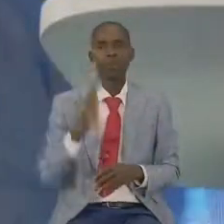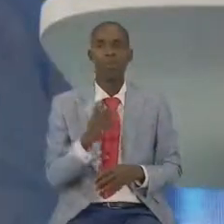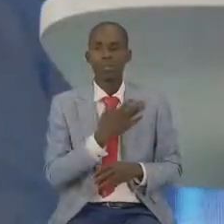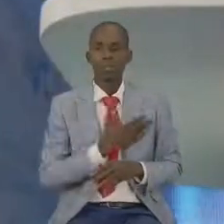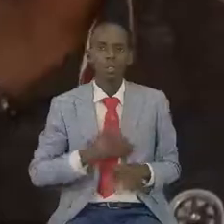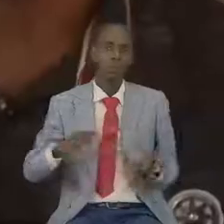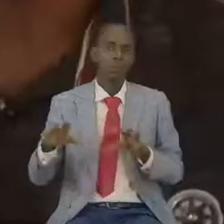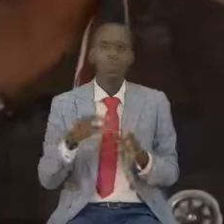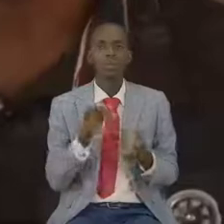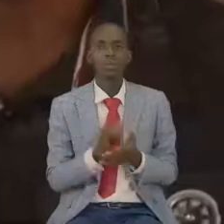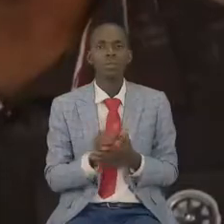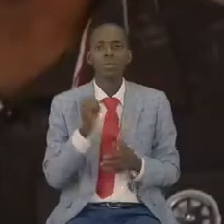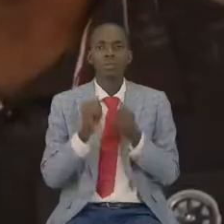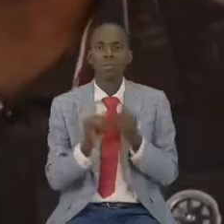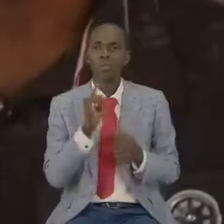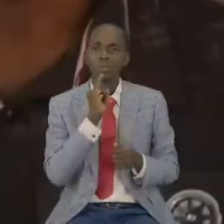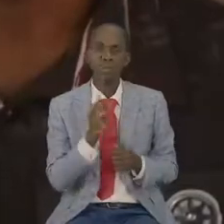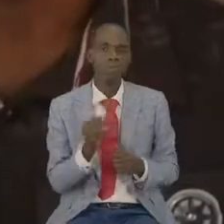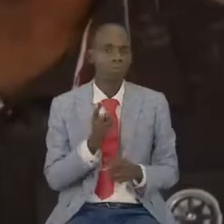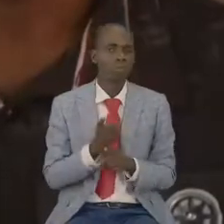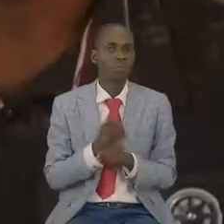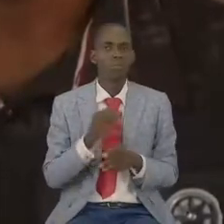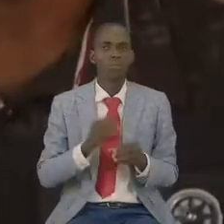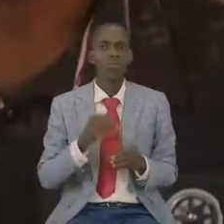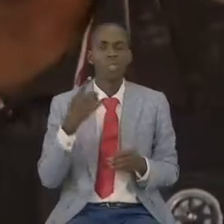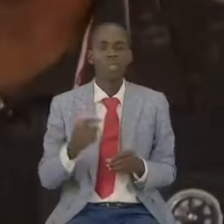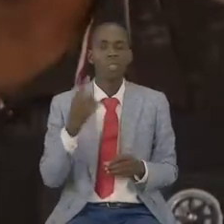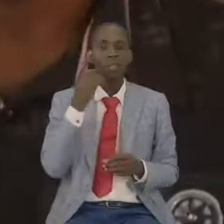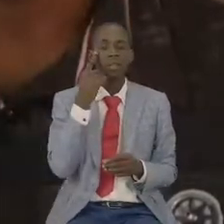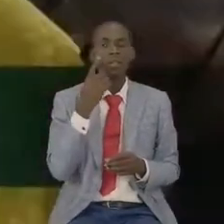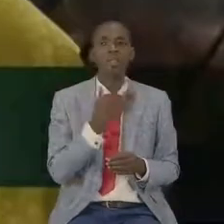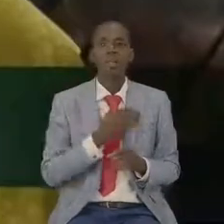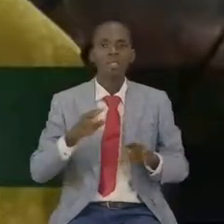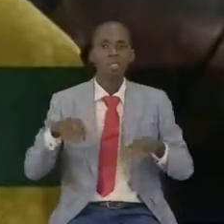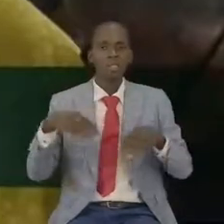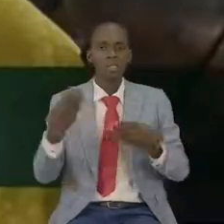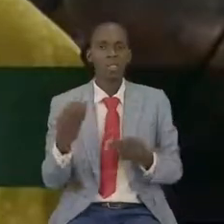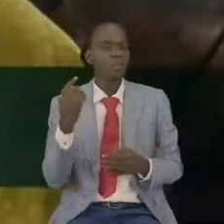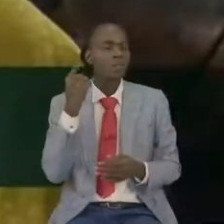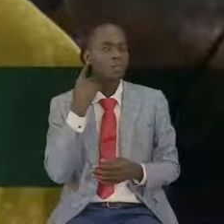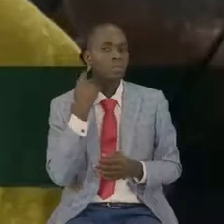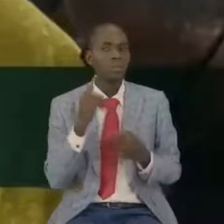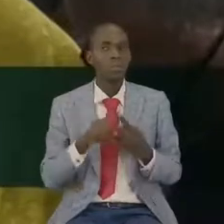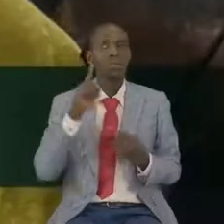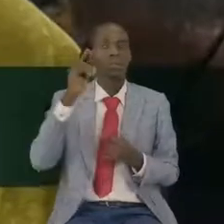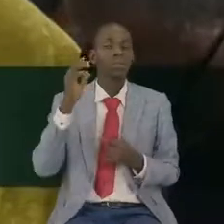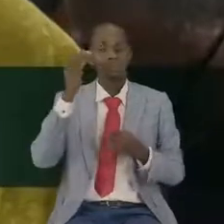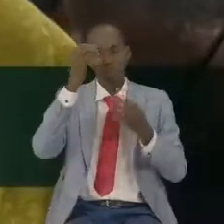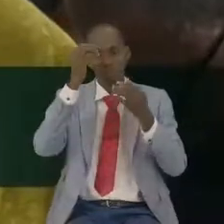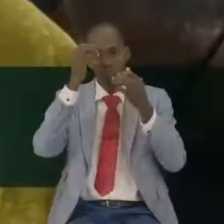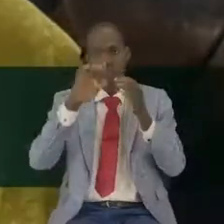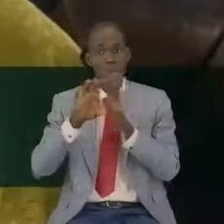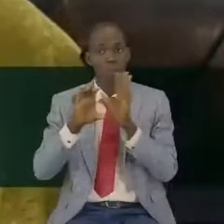droit à ses yeux, si tu prêtes l'oreille à ses commandements, et si tu observes toutes ses